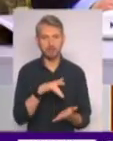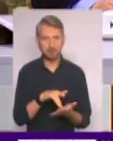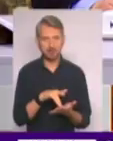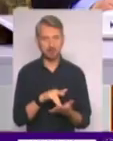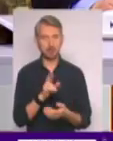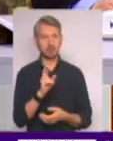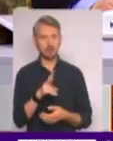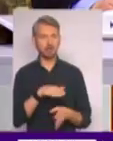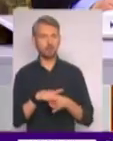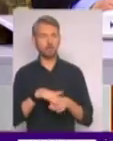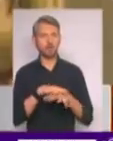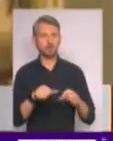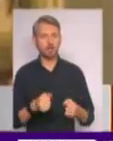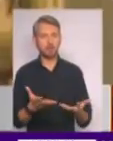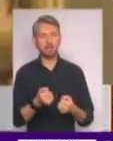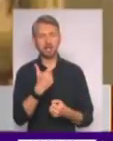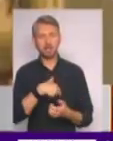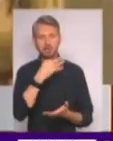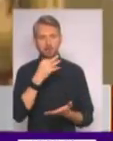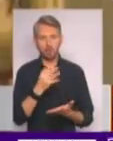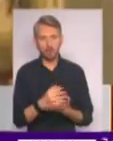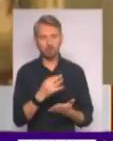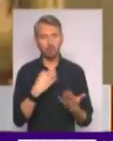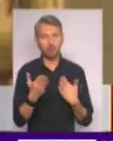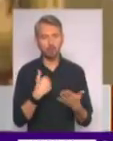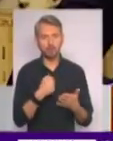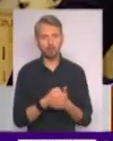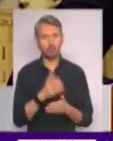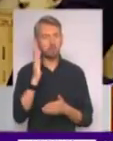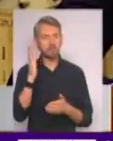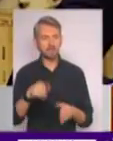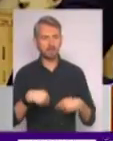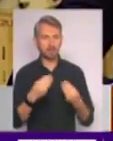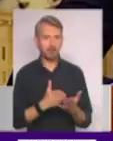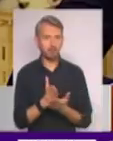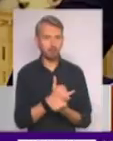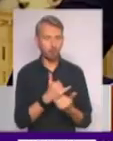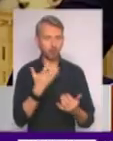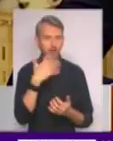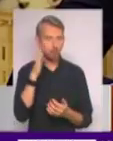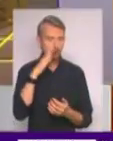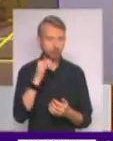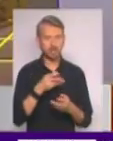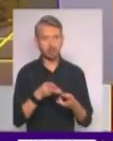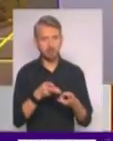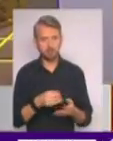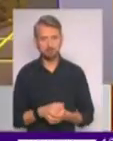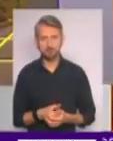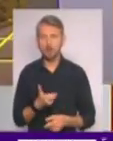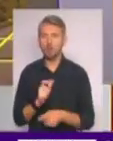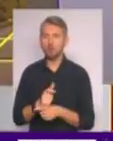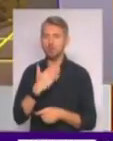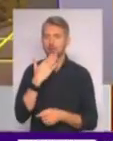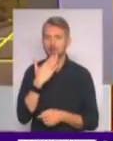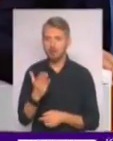як виконавча влада, бере на себе відповідальність по відношенню до перспектив надання послуг з гарячої води і тепла. Так, дуже дякую.